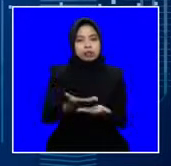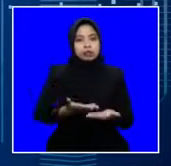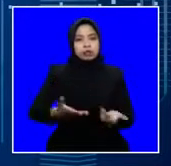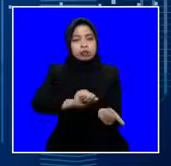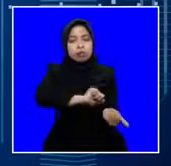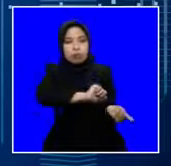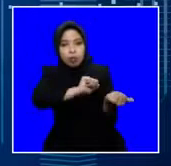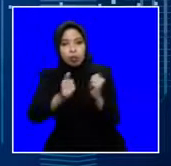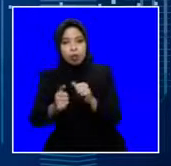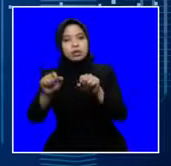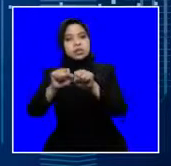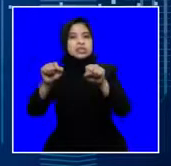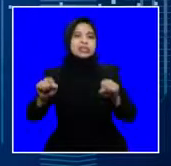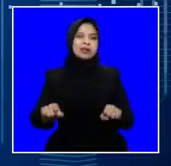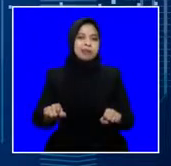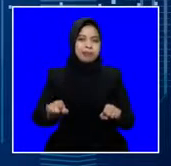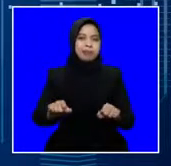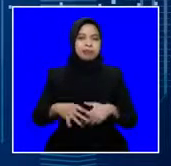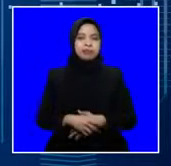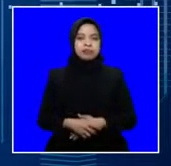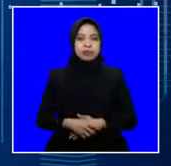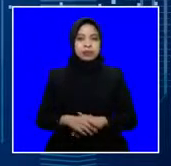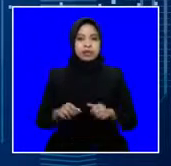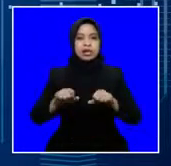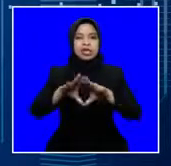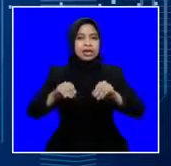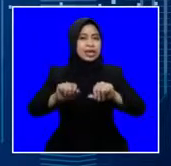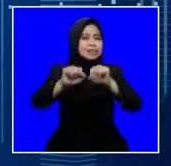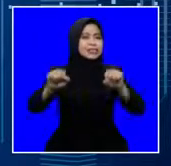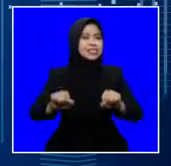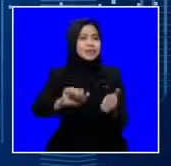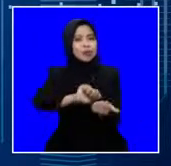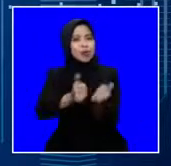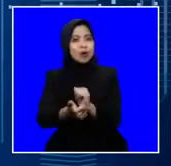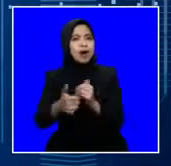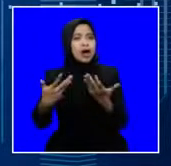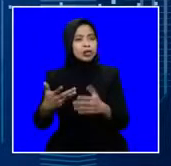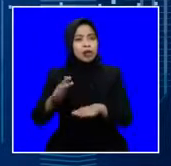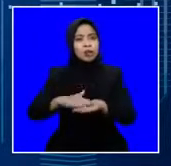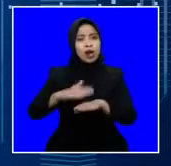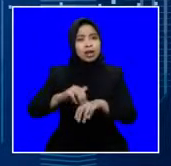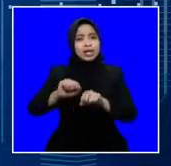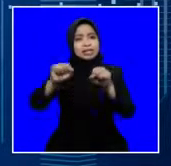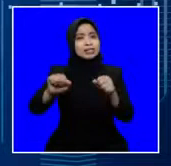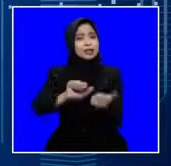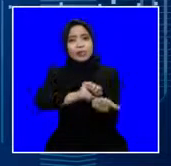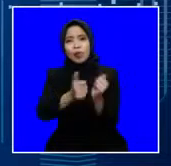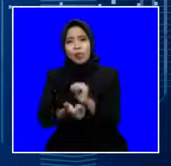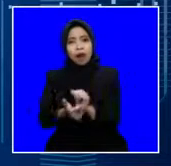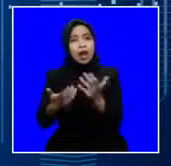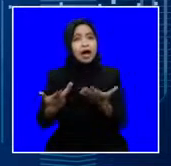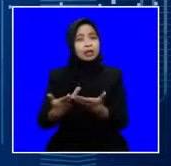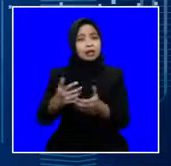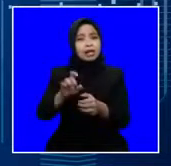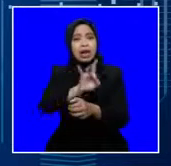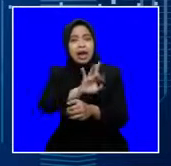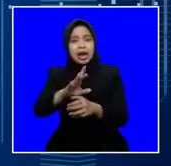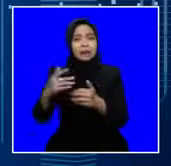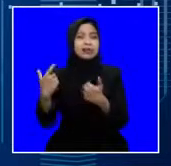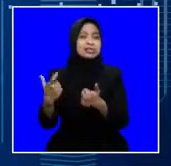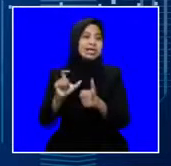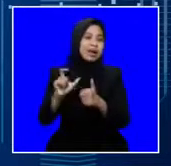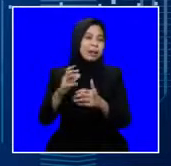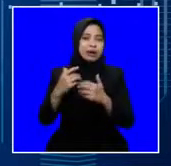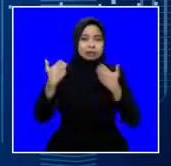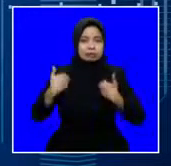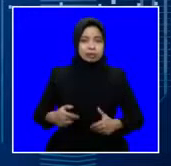perubahan daripada sistem sistem bekerja dan juga sistem budaya kita, dan juga dampaknya kepada peningkatan